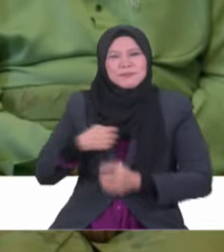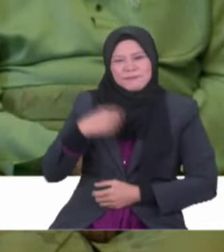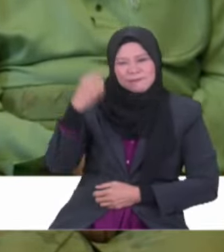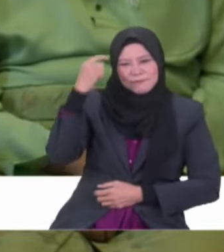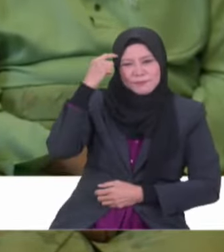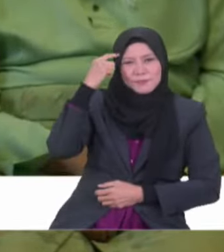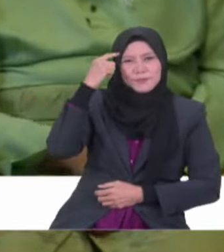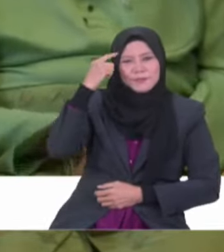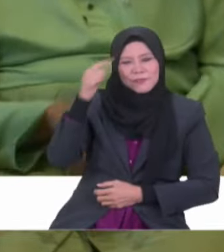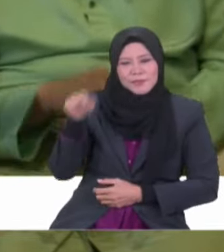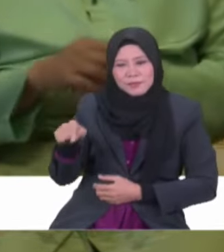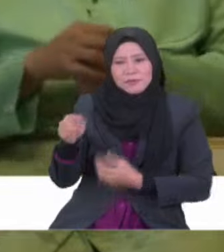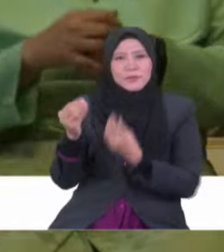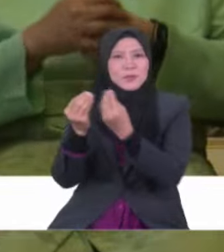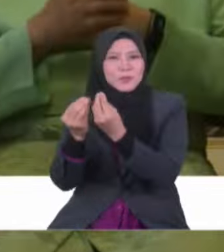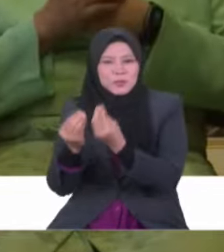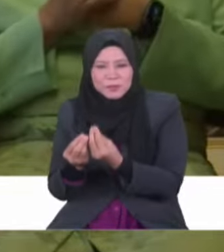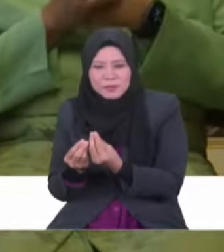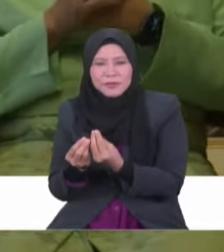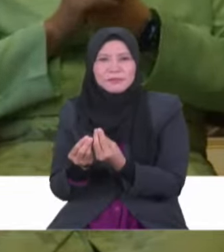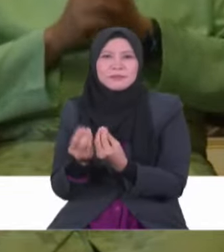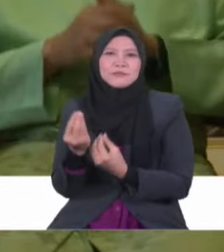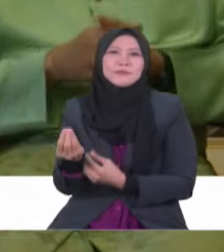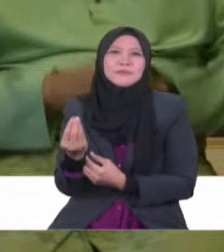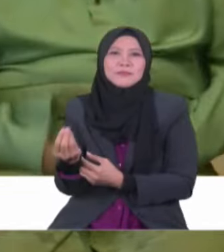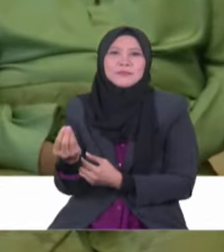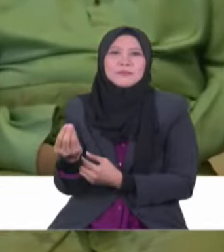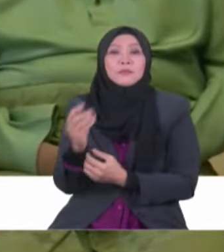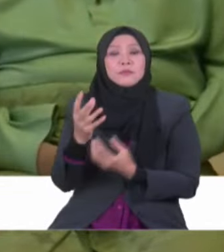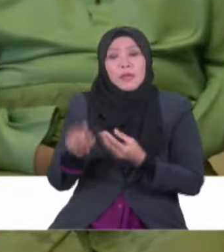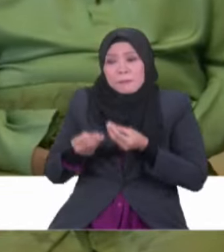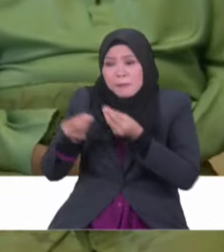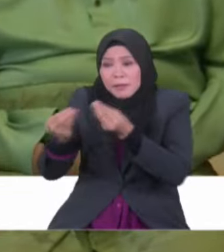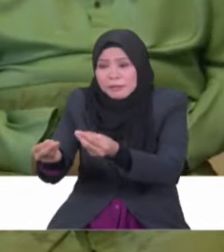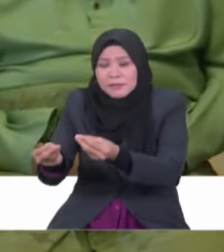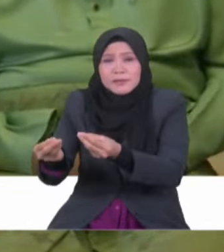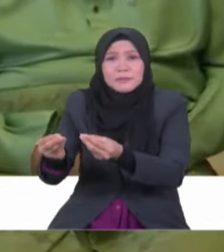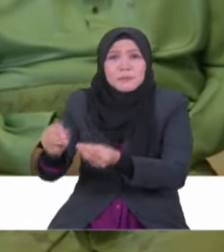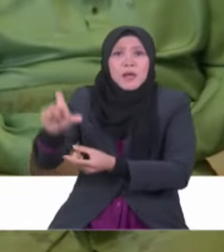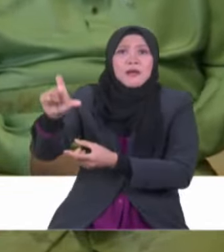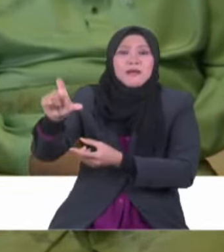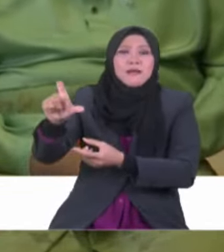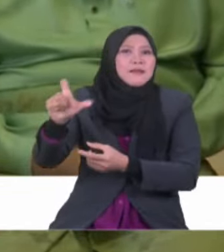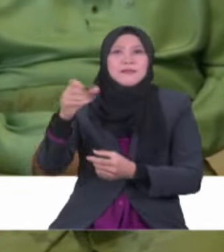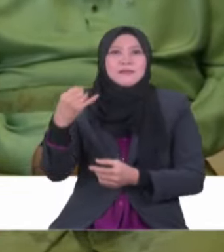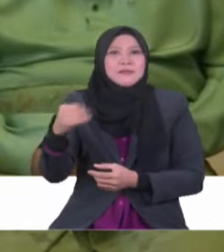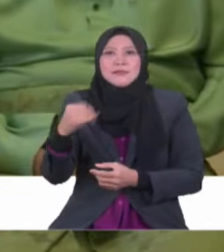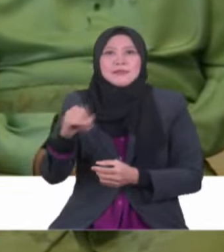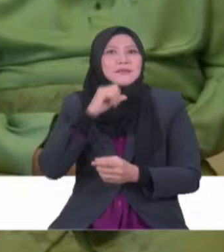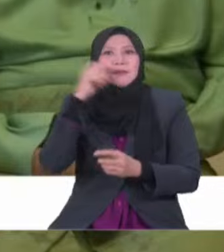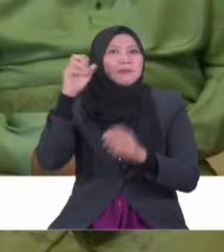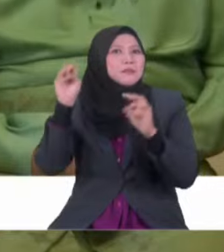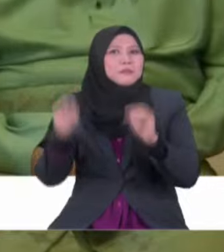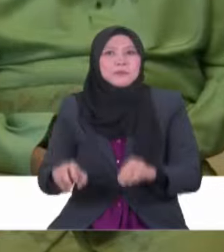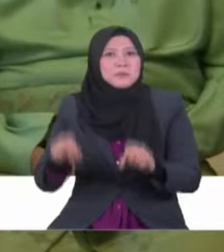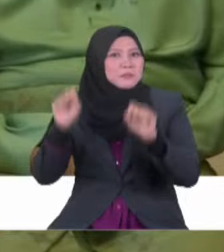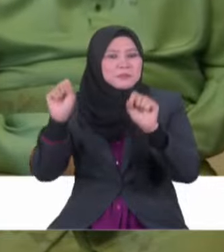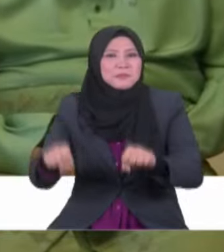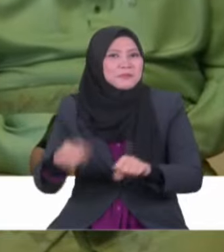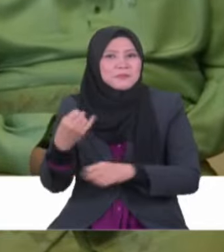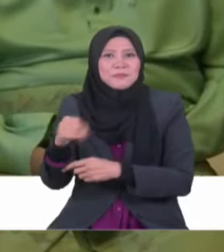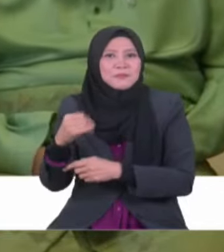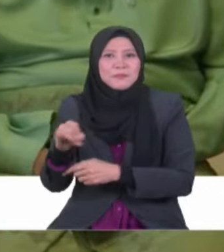ini satu jumlah yang munasabah. Untuk beri yang terlalu tinggi pun tidak mampu Ya? Kerana